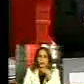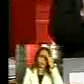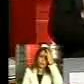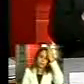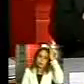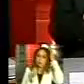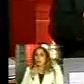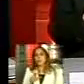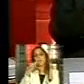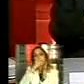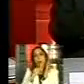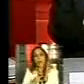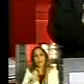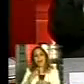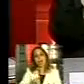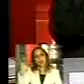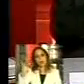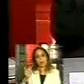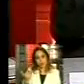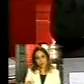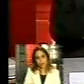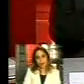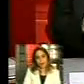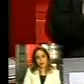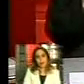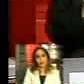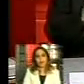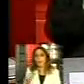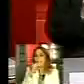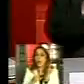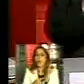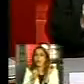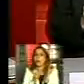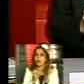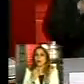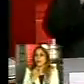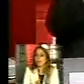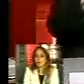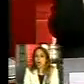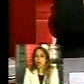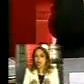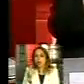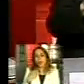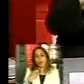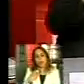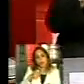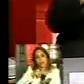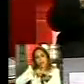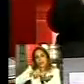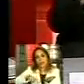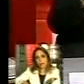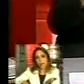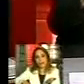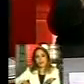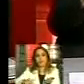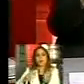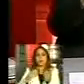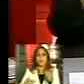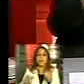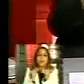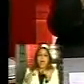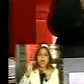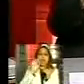די עדין הפעם, סך הכל. תראי, בסך הכל מה הוא אומר? אני אטיל מס על החלק מעל 2.5 מיליון.